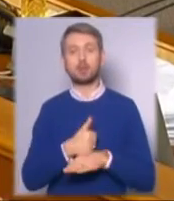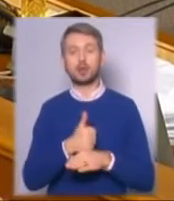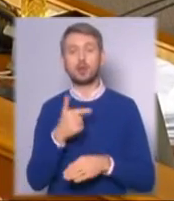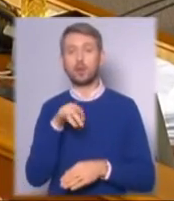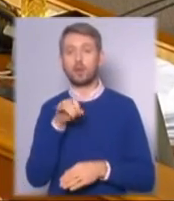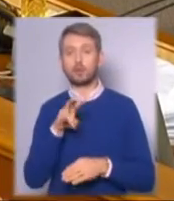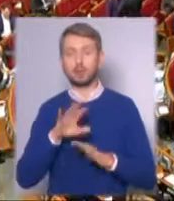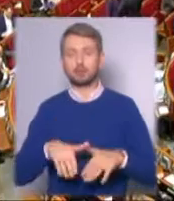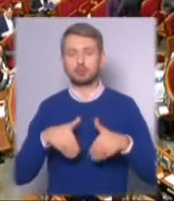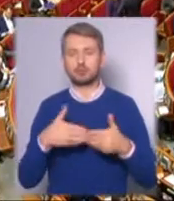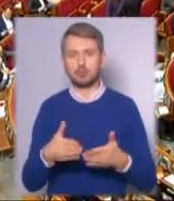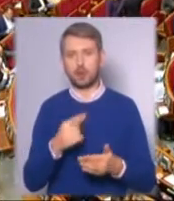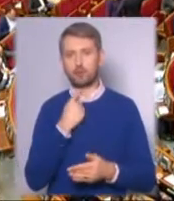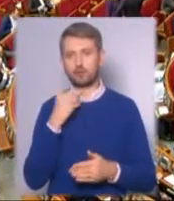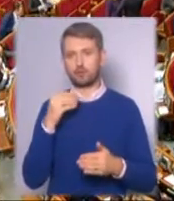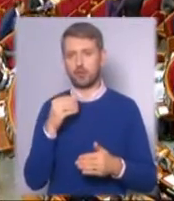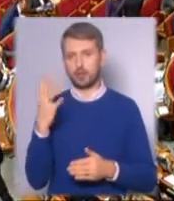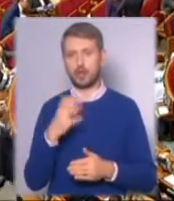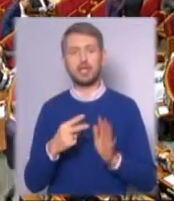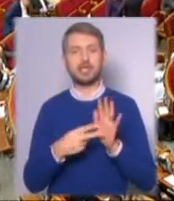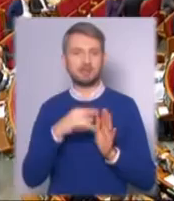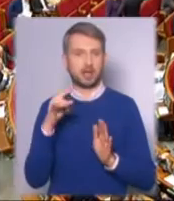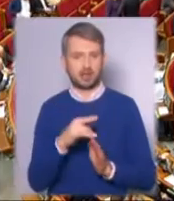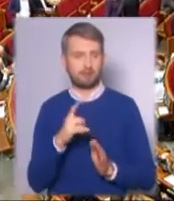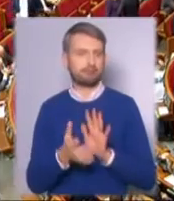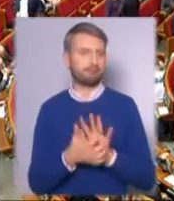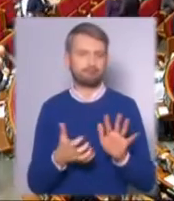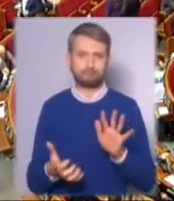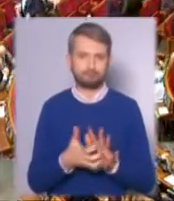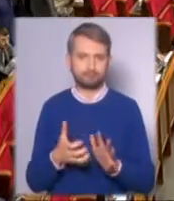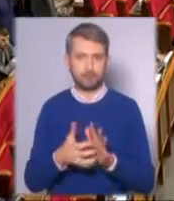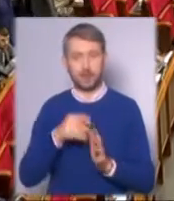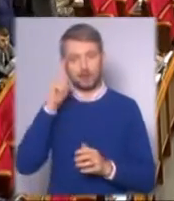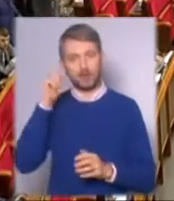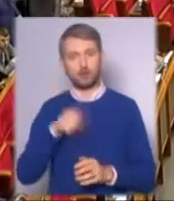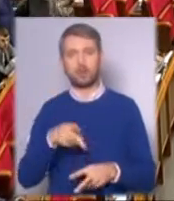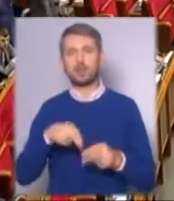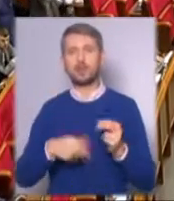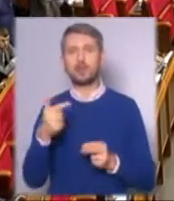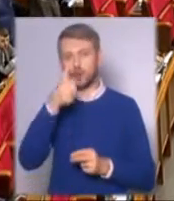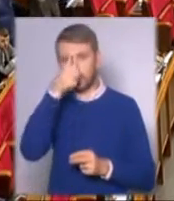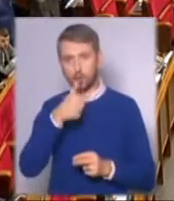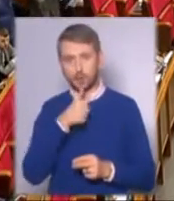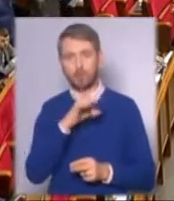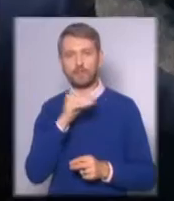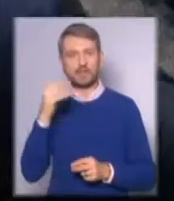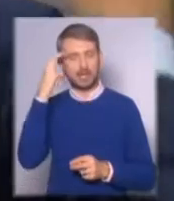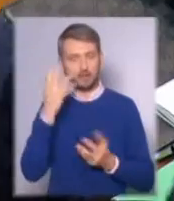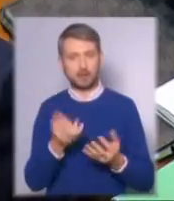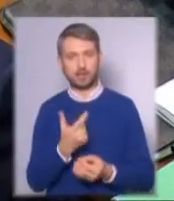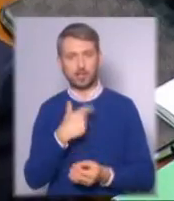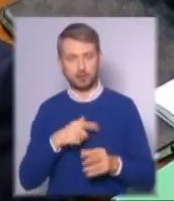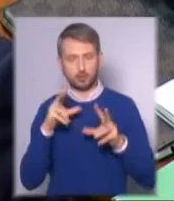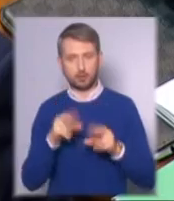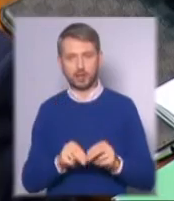на голосування аж 7 разів, однак голосів не вистачало. Як відомо, наприкінці грудня офіційний Київ взяв на себе зобов'язання запустити